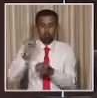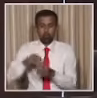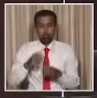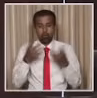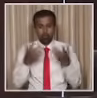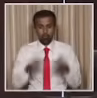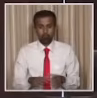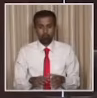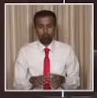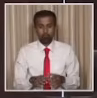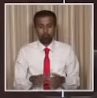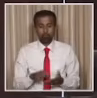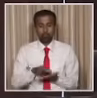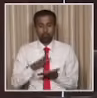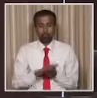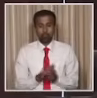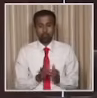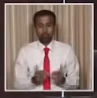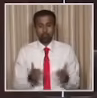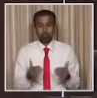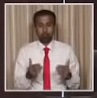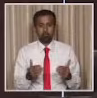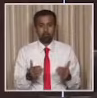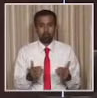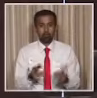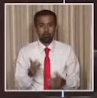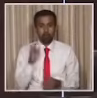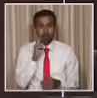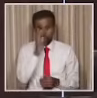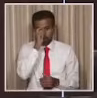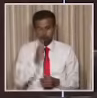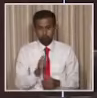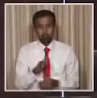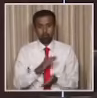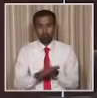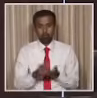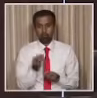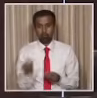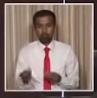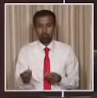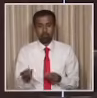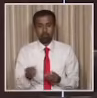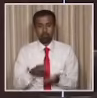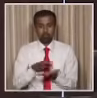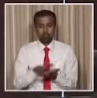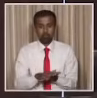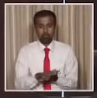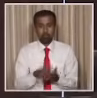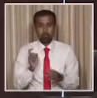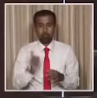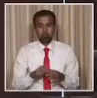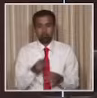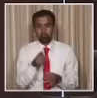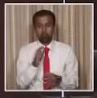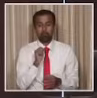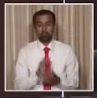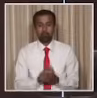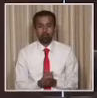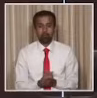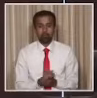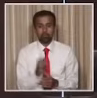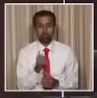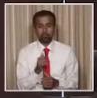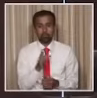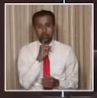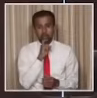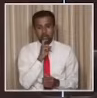tiba, dengan ada ekat istri negara ini ano, ekat istri negara ini lebih musik matu asir wajah karno, hebei ekat istri negara ini mana prasna ubudu malah macam itu prasna ubud, sama arunda